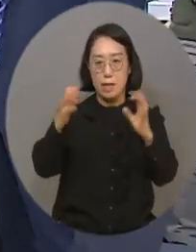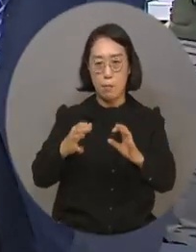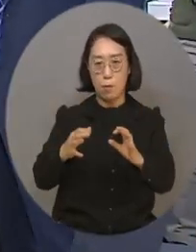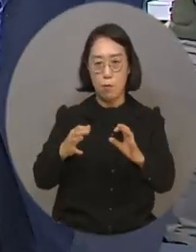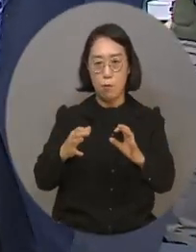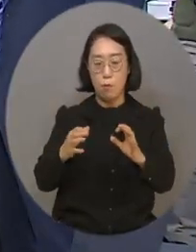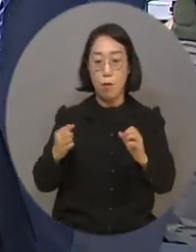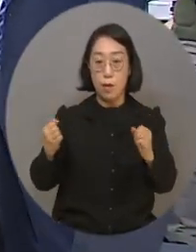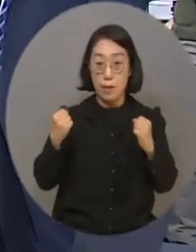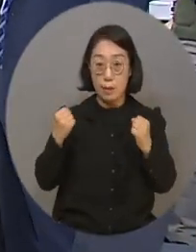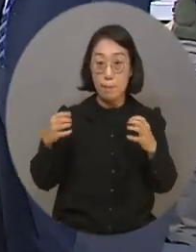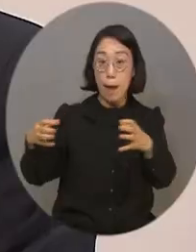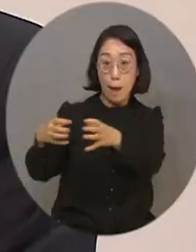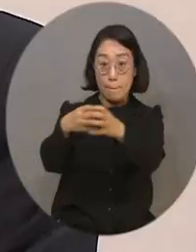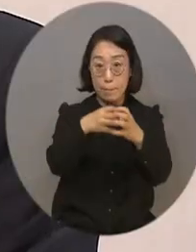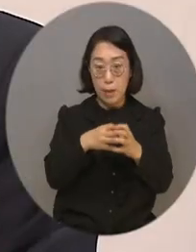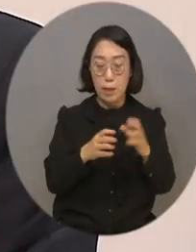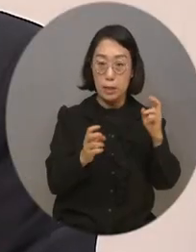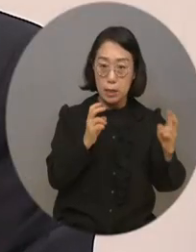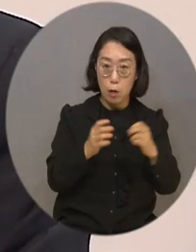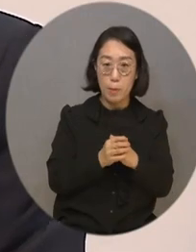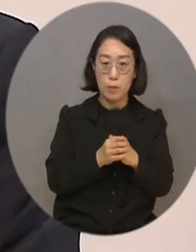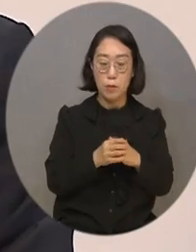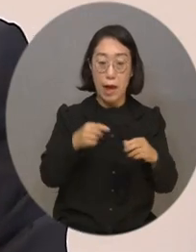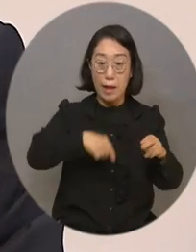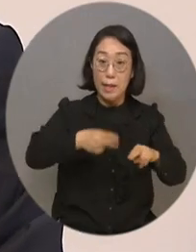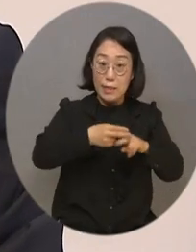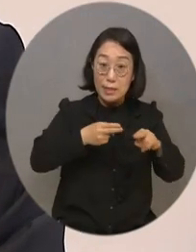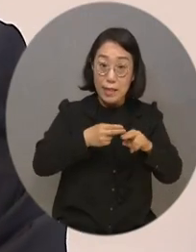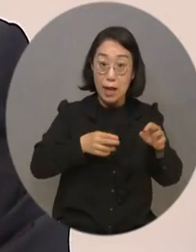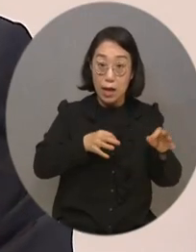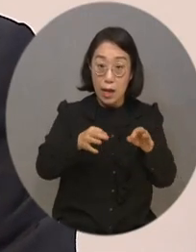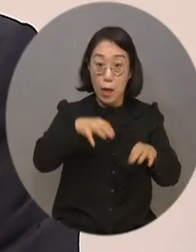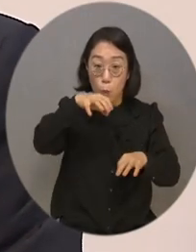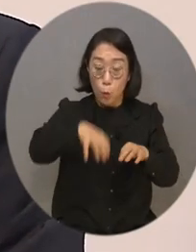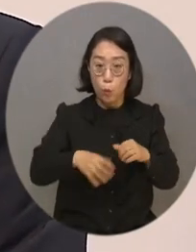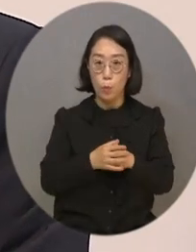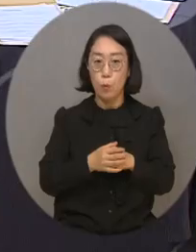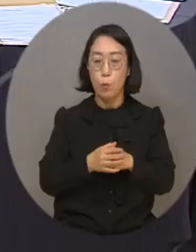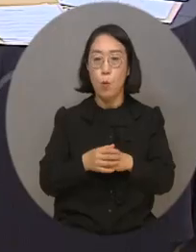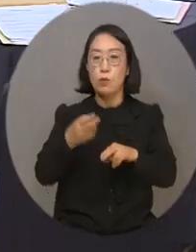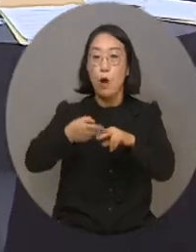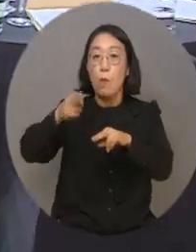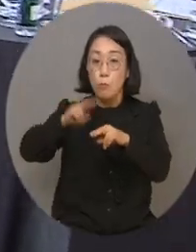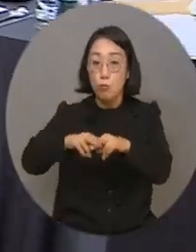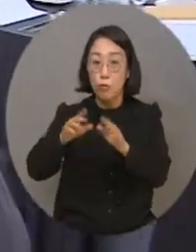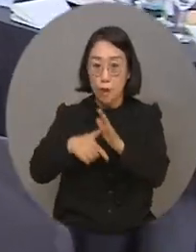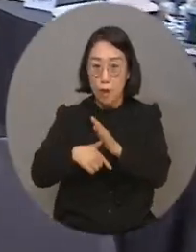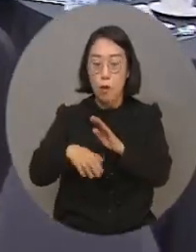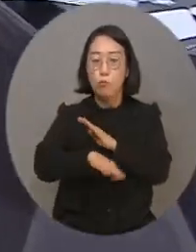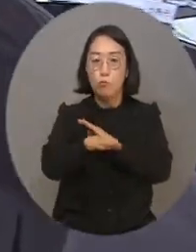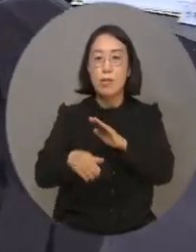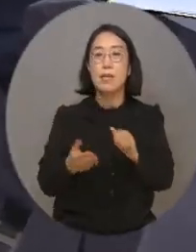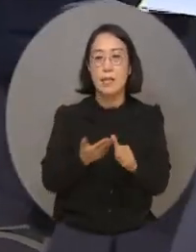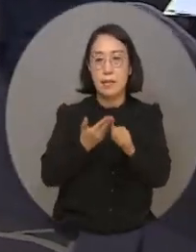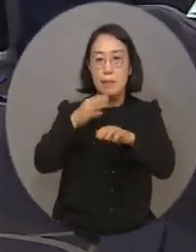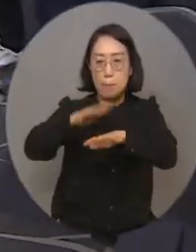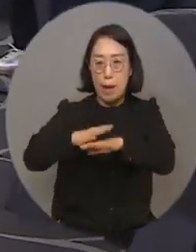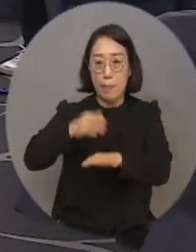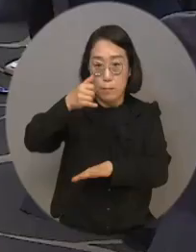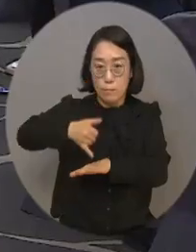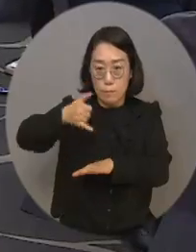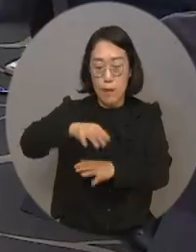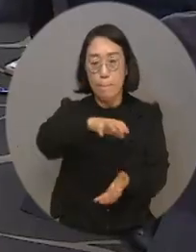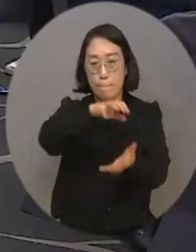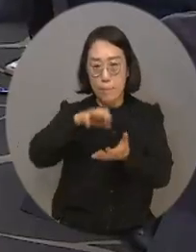모은 만큼 기업에서는 구내식당에서 명절 선물에 이르기까지 우리 농축산물을 애용하도록 적극